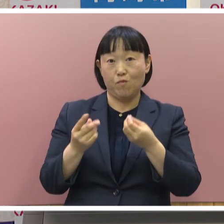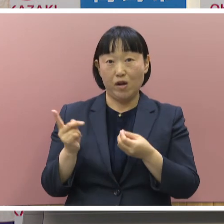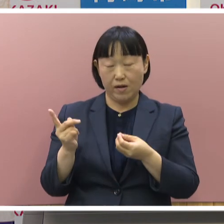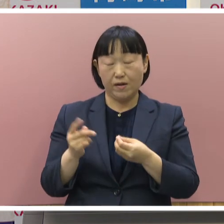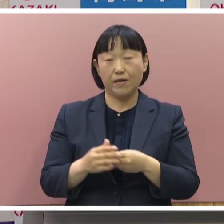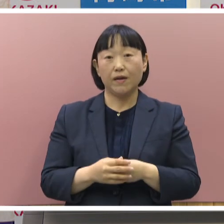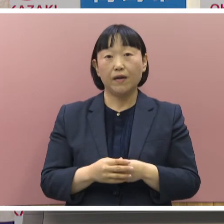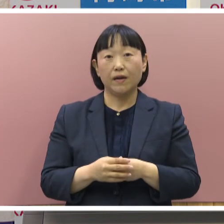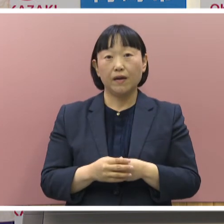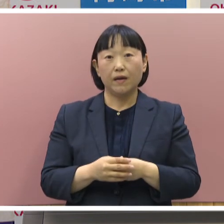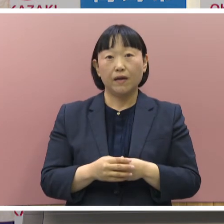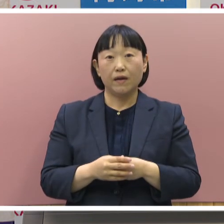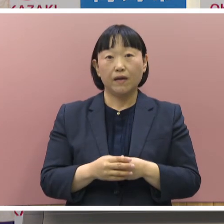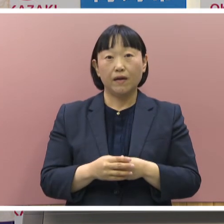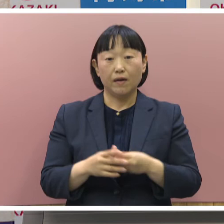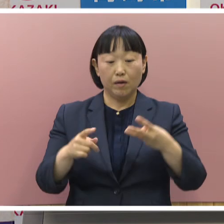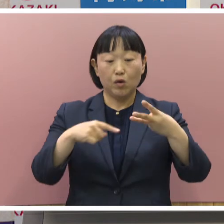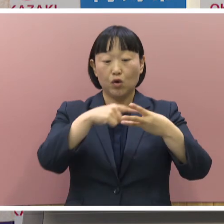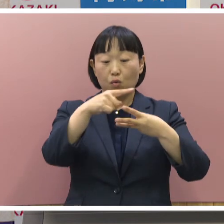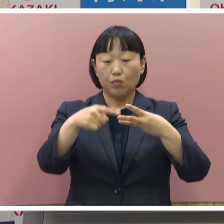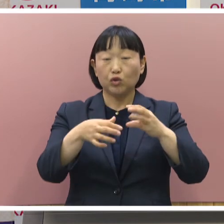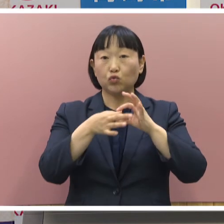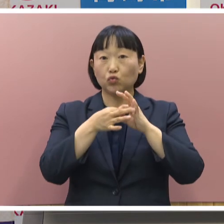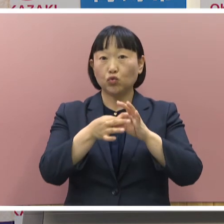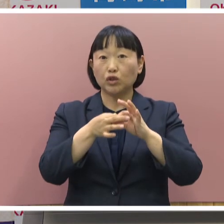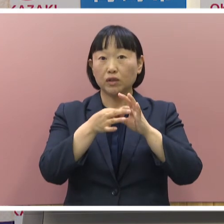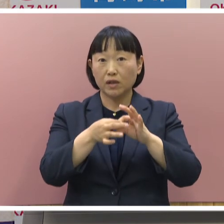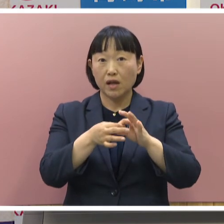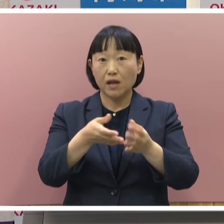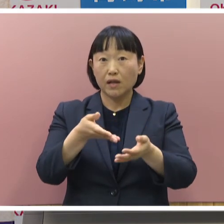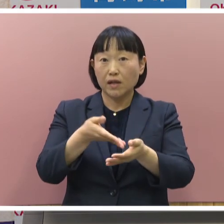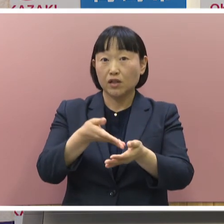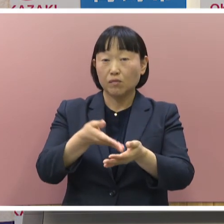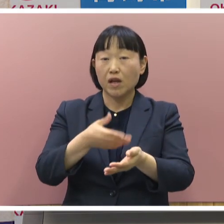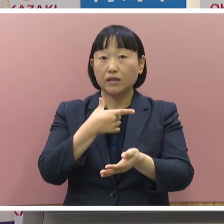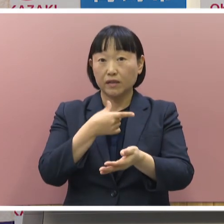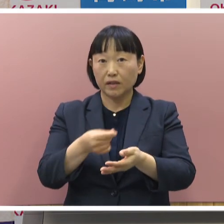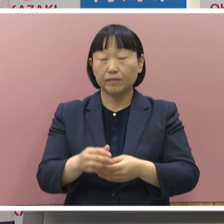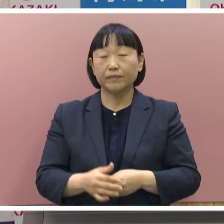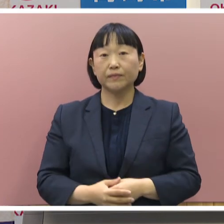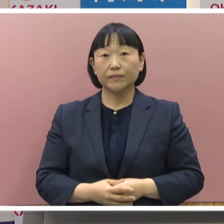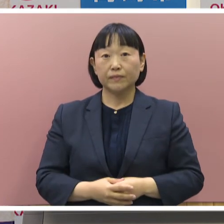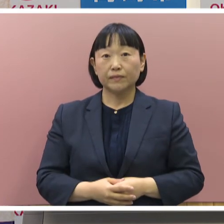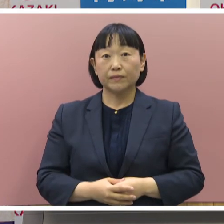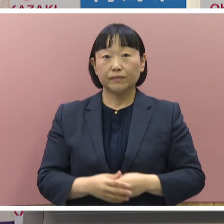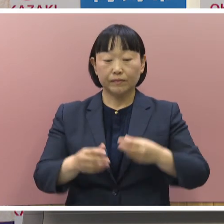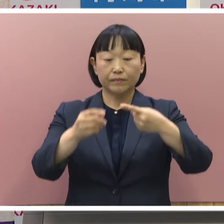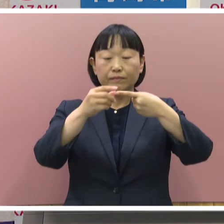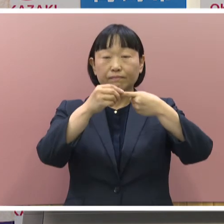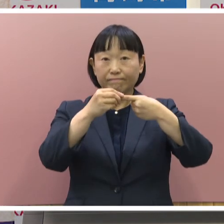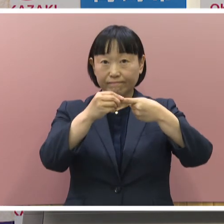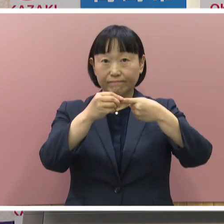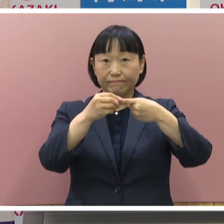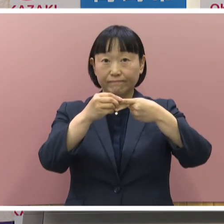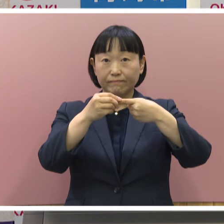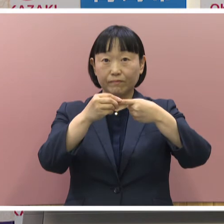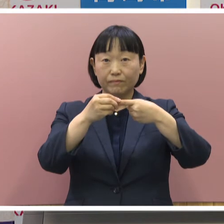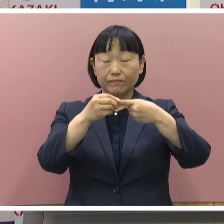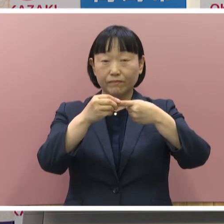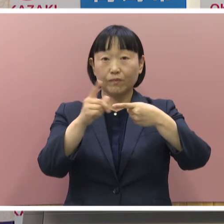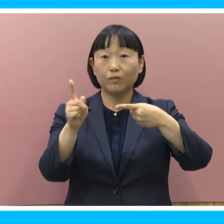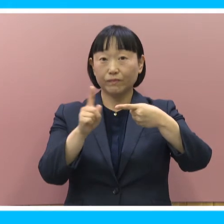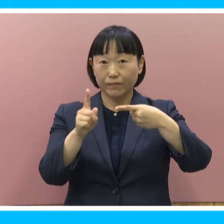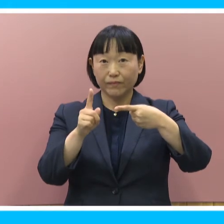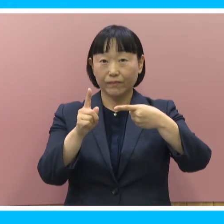ました。各デザインの詳細について添付資料で説明いたします。1点目は Here